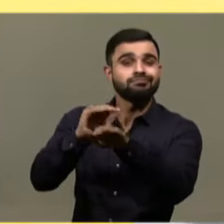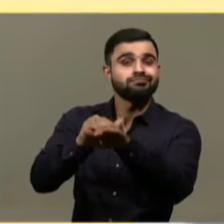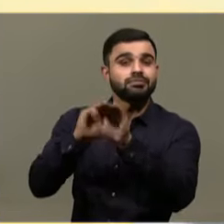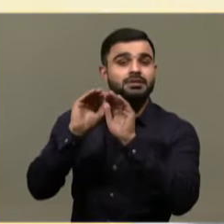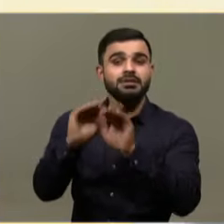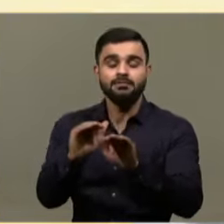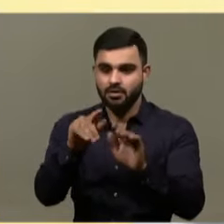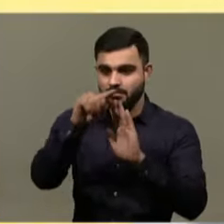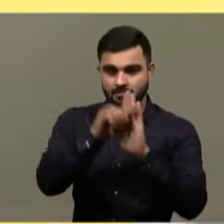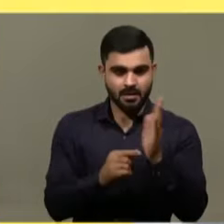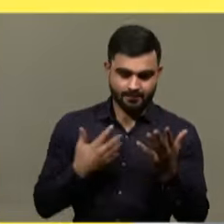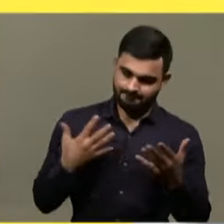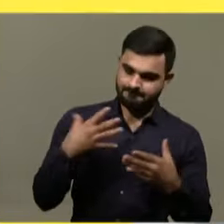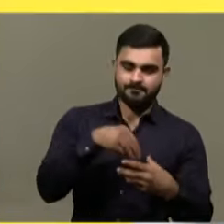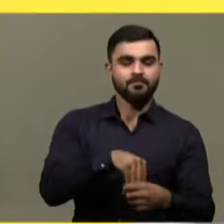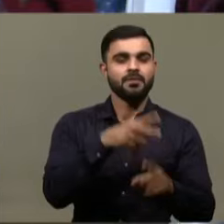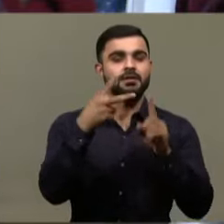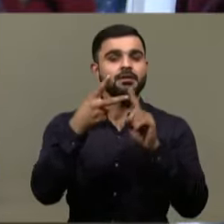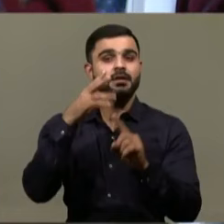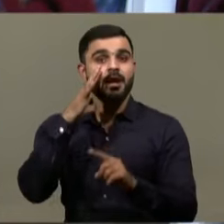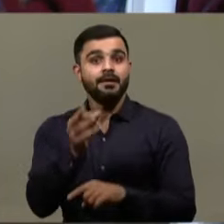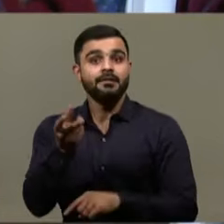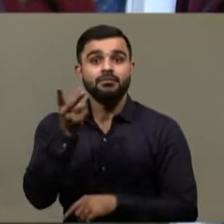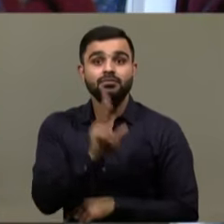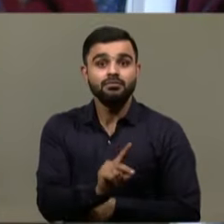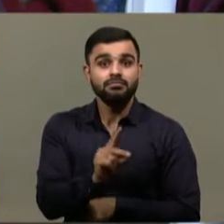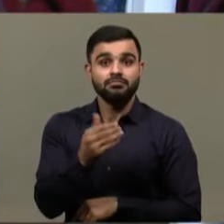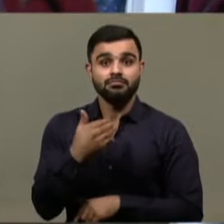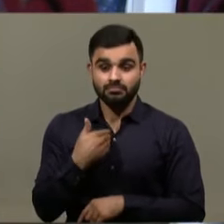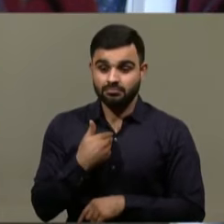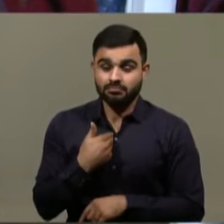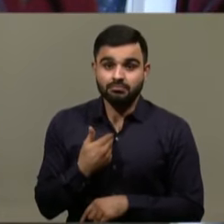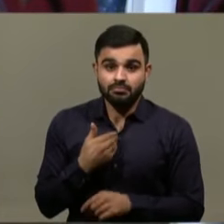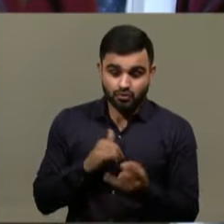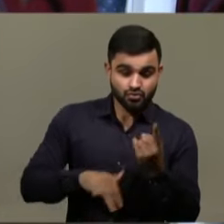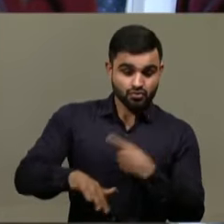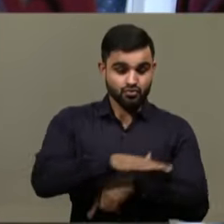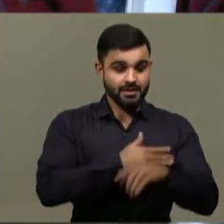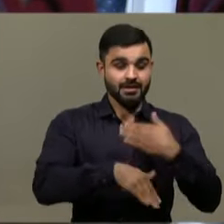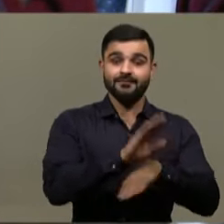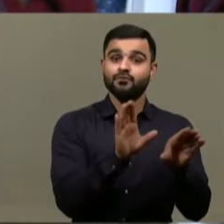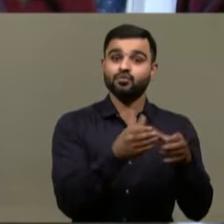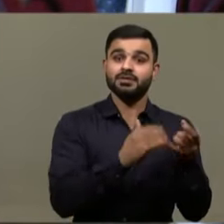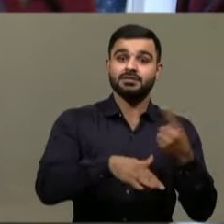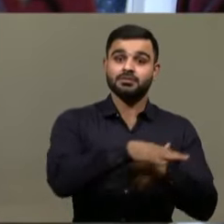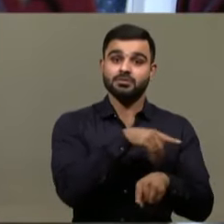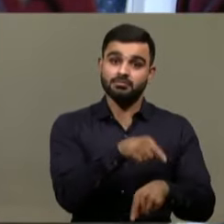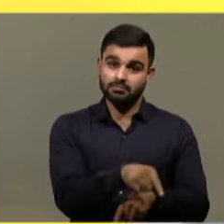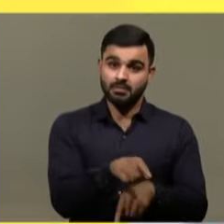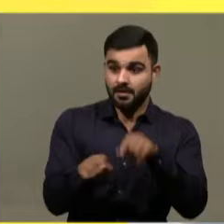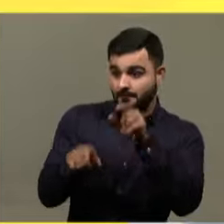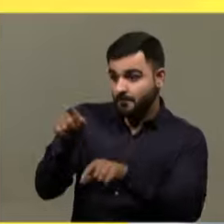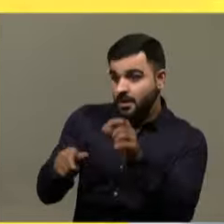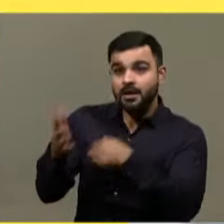अगेन वी जो हमारा समाज है विकलांगता समाज जिसमें जो लोग विकलांगता के साथ पैदा होते हैं और एक काफी